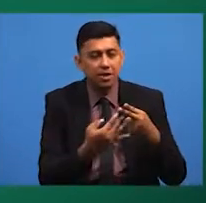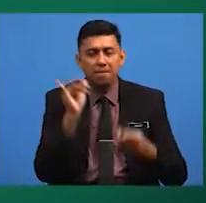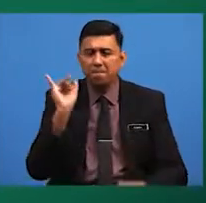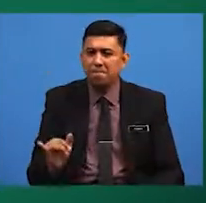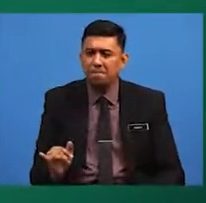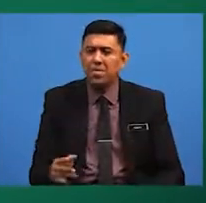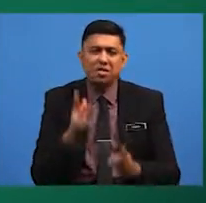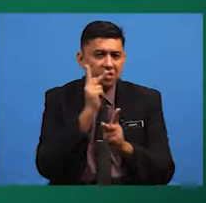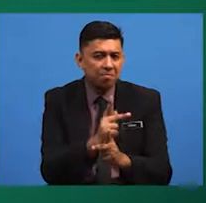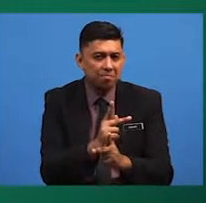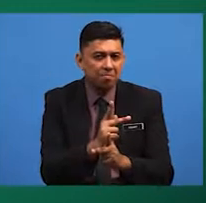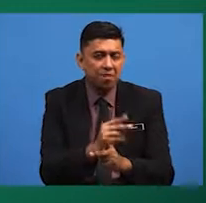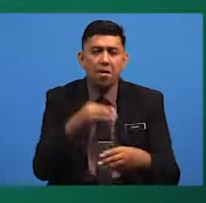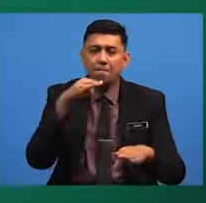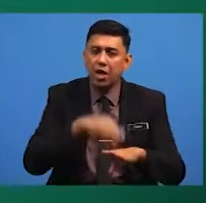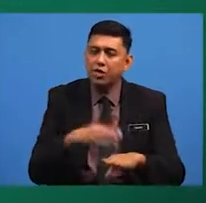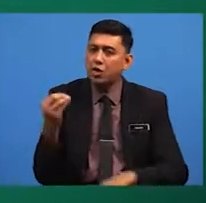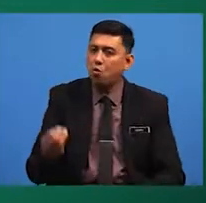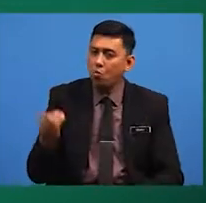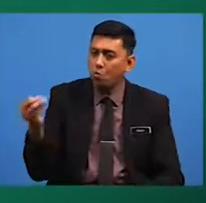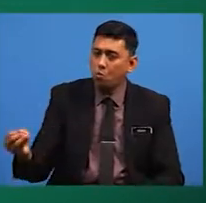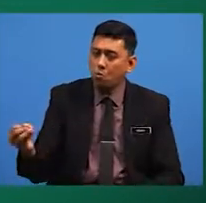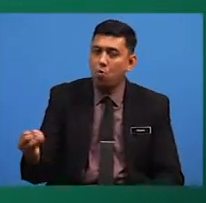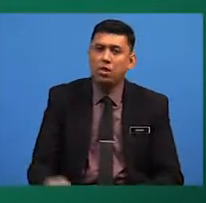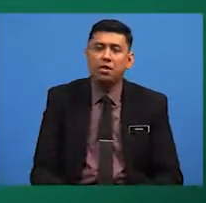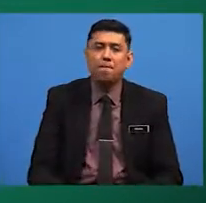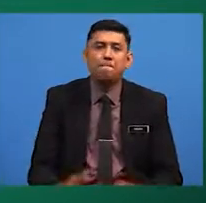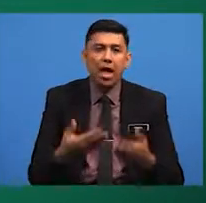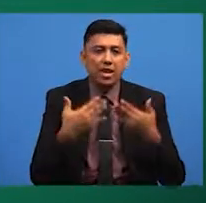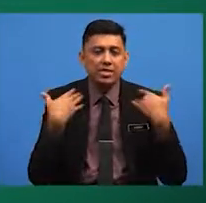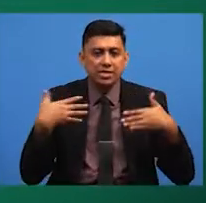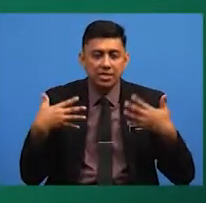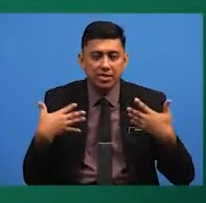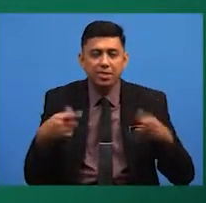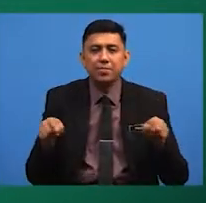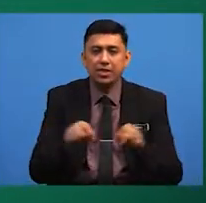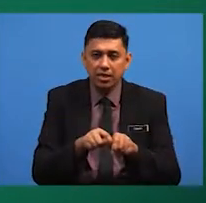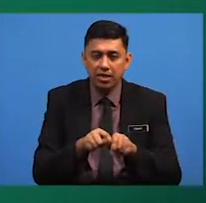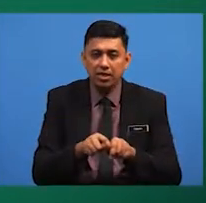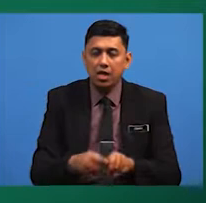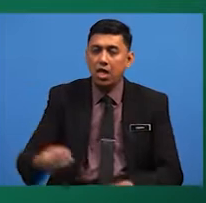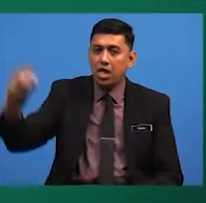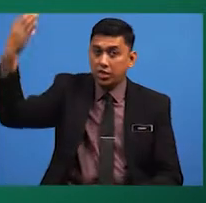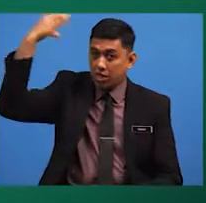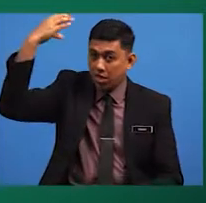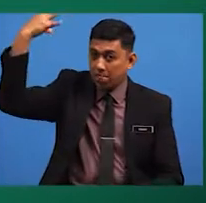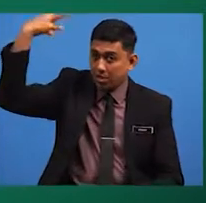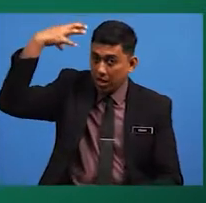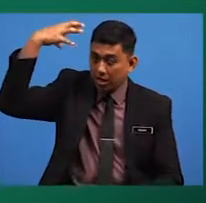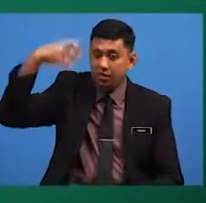teenage yang tersimpan pada objek yang mempunyai kepanasan seperti cahaya